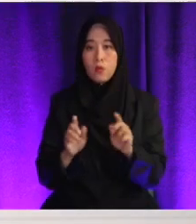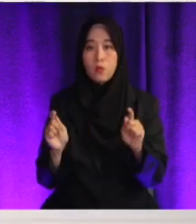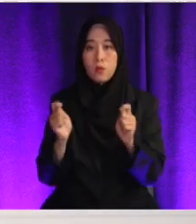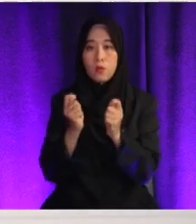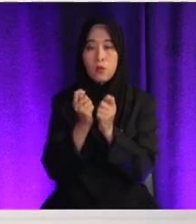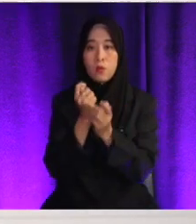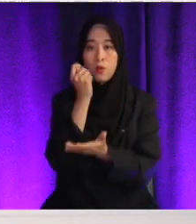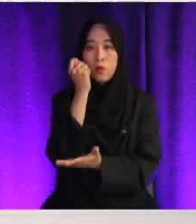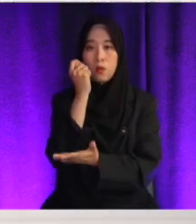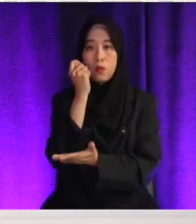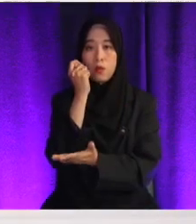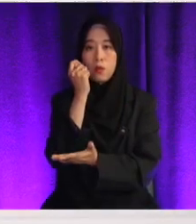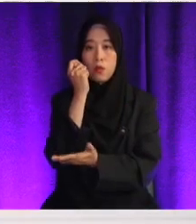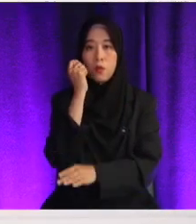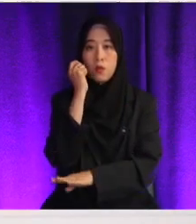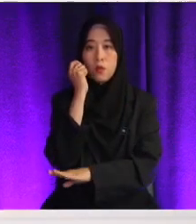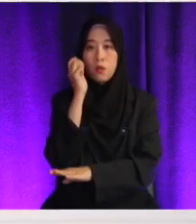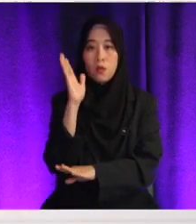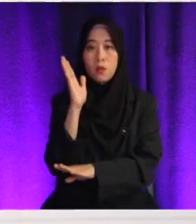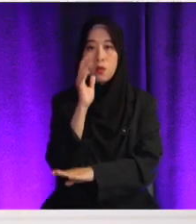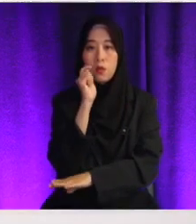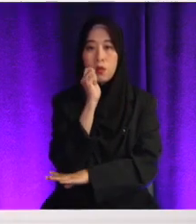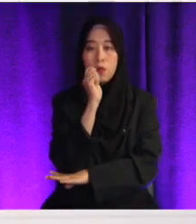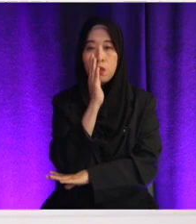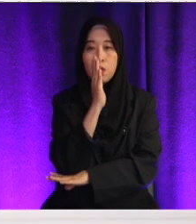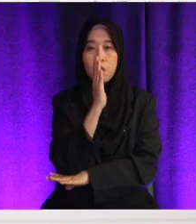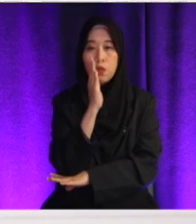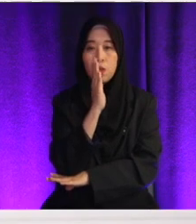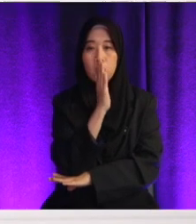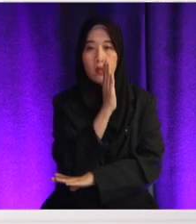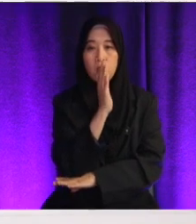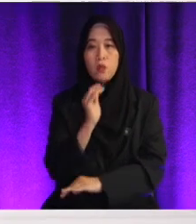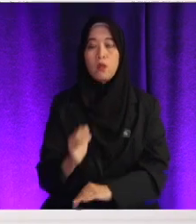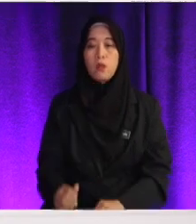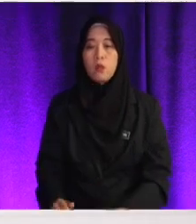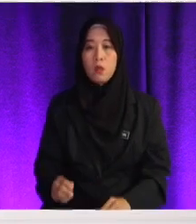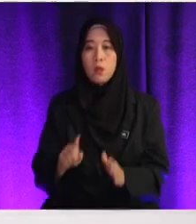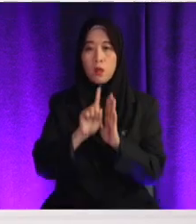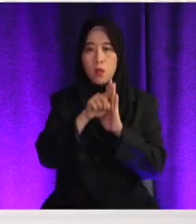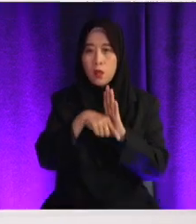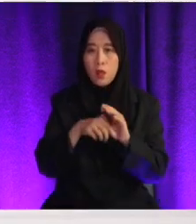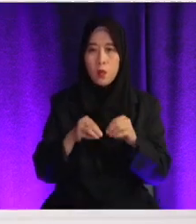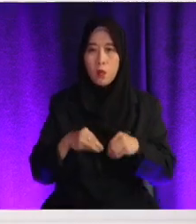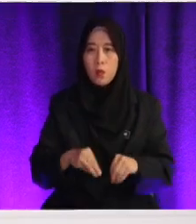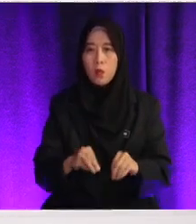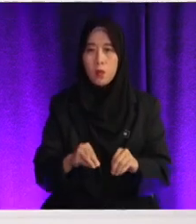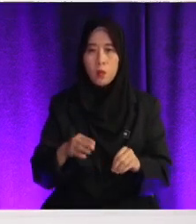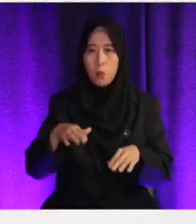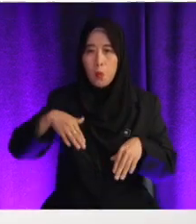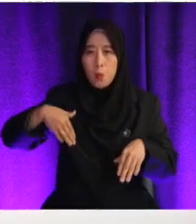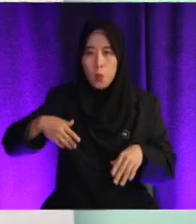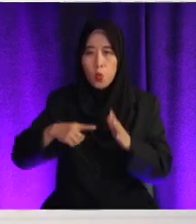lagi. Itu dia. Cantik cikgu. Okey, so jarum masih tak tunjuk pada kedudukan 0